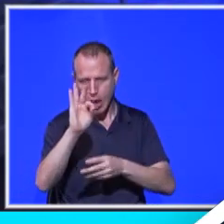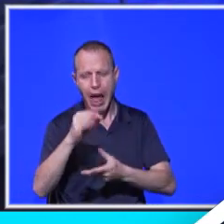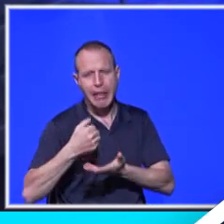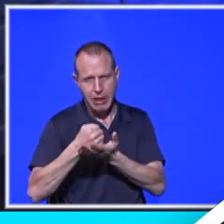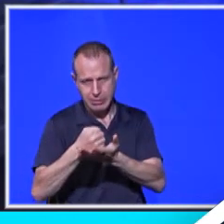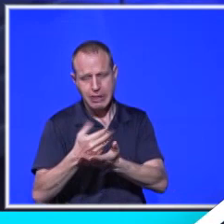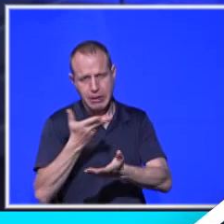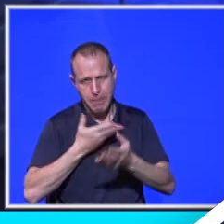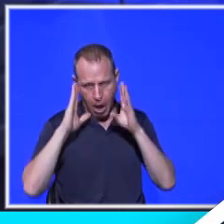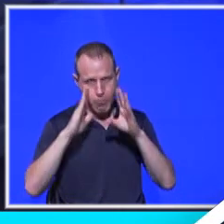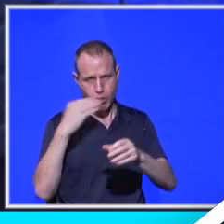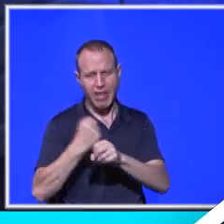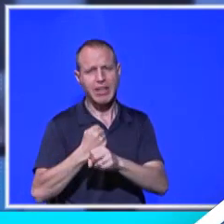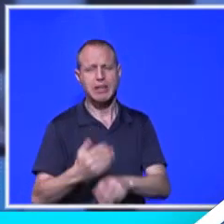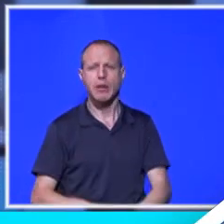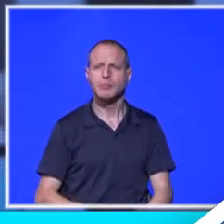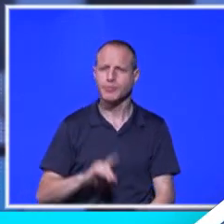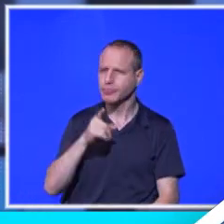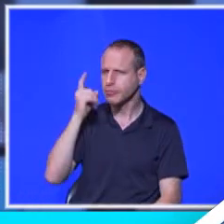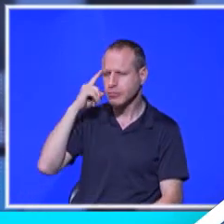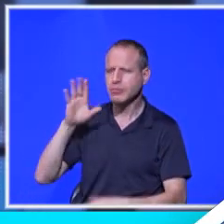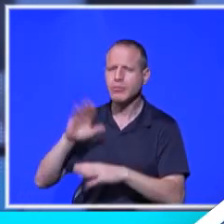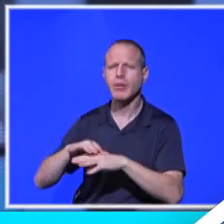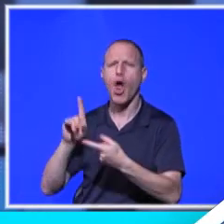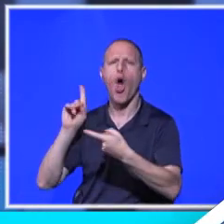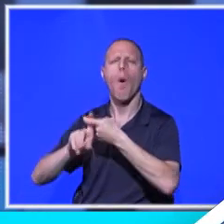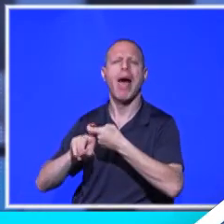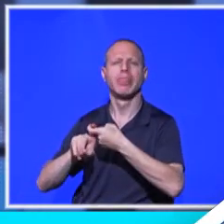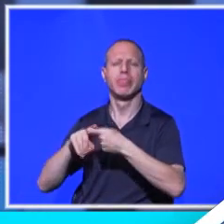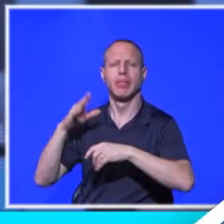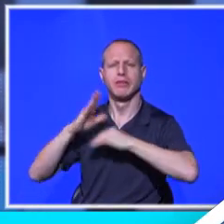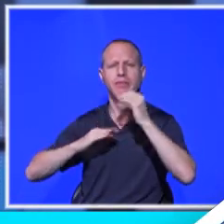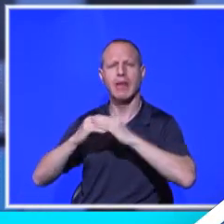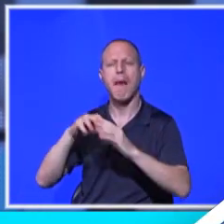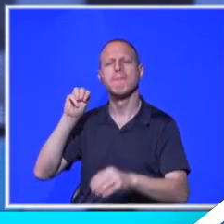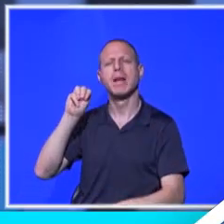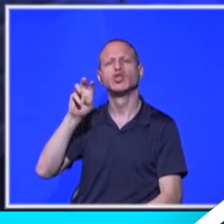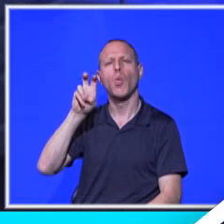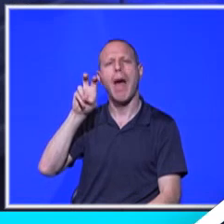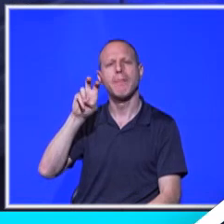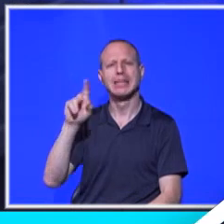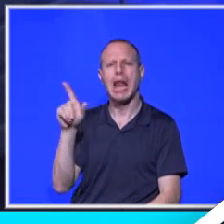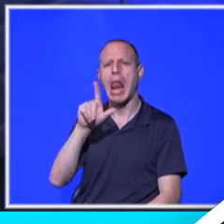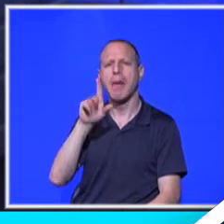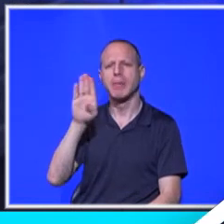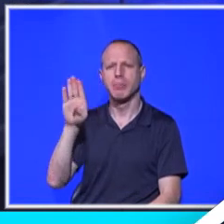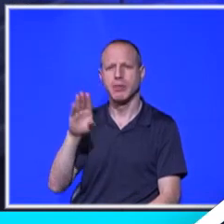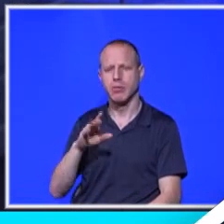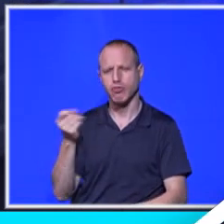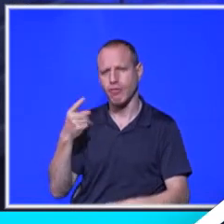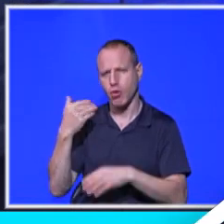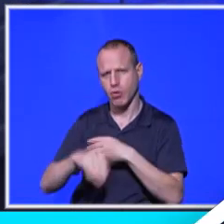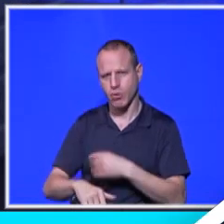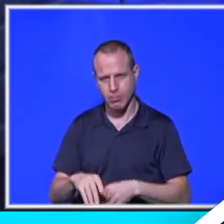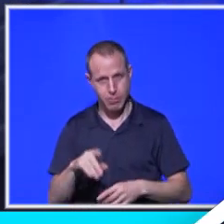אמון, תבצע. מה דעתך על הרומן שנרקם בין מנסור עבאס לנתניהו בשבועות האחרונים? קודם כל, את